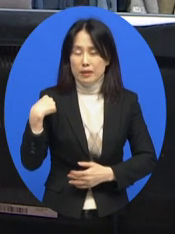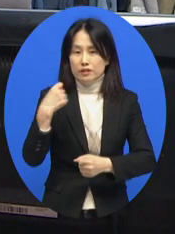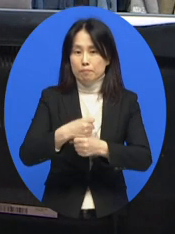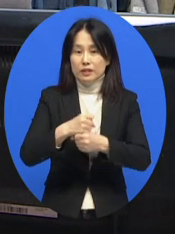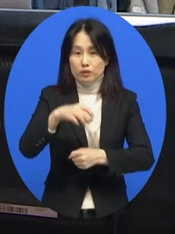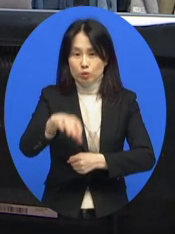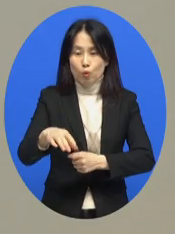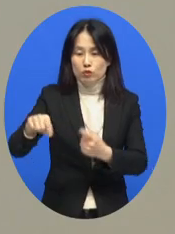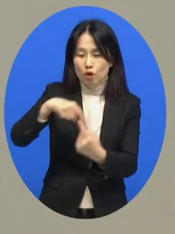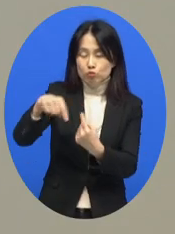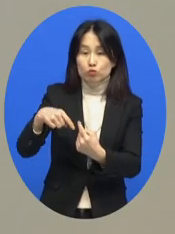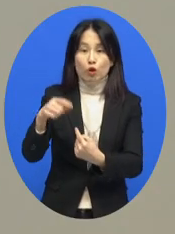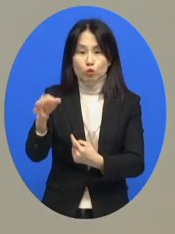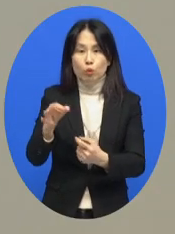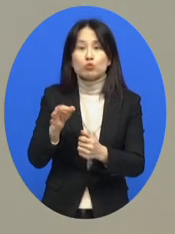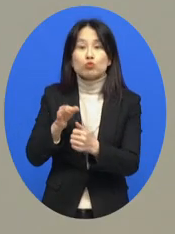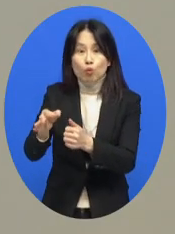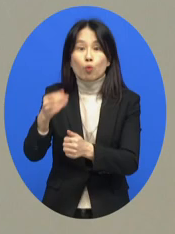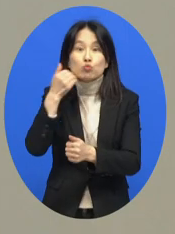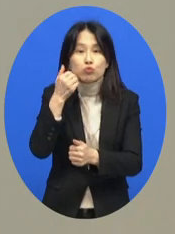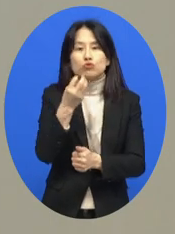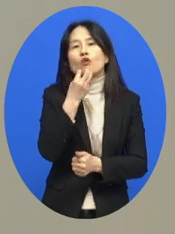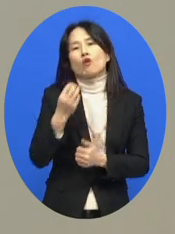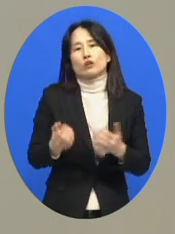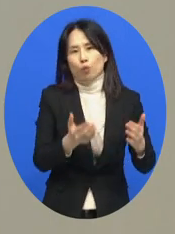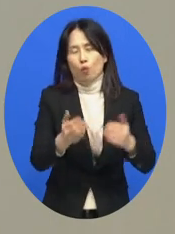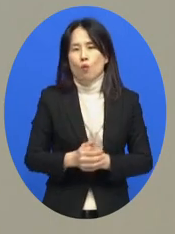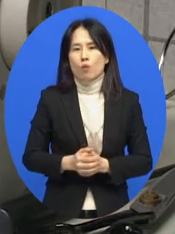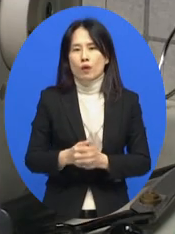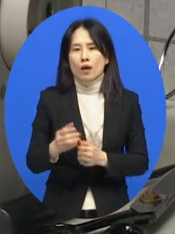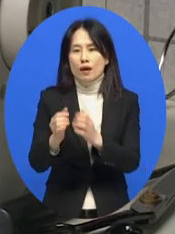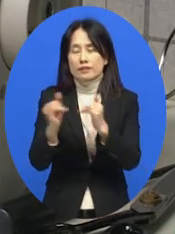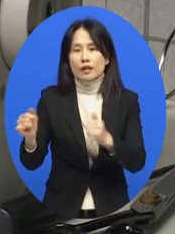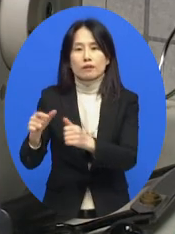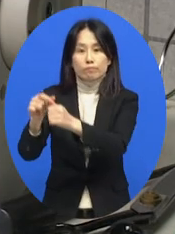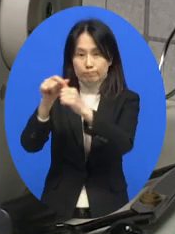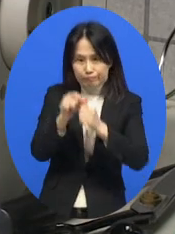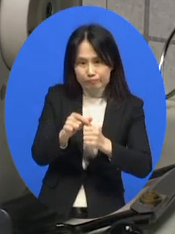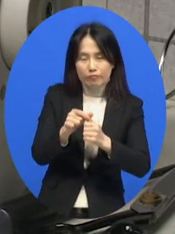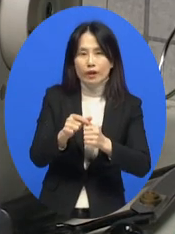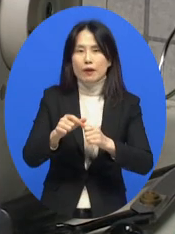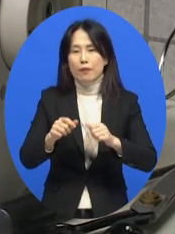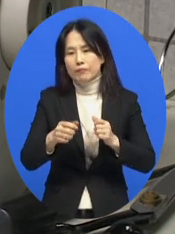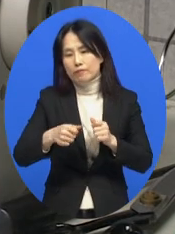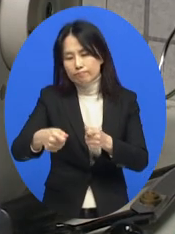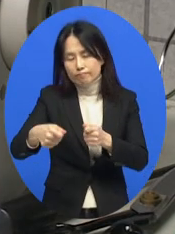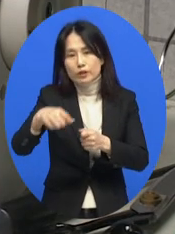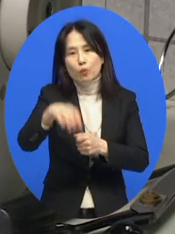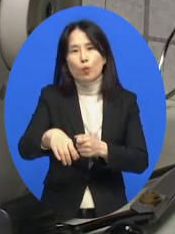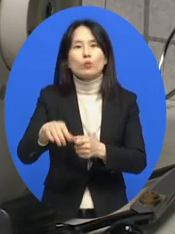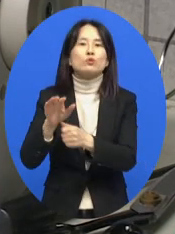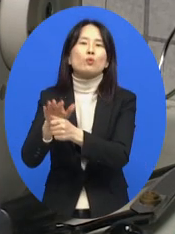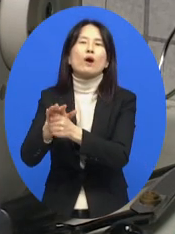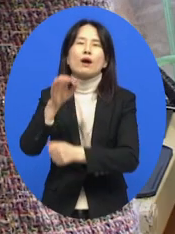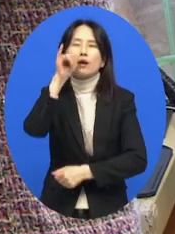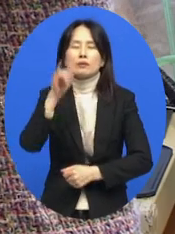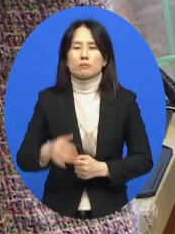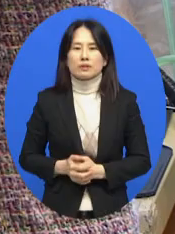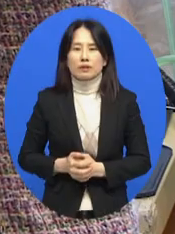경기 패션 창작 스튜디오 운영비를 지원해 패션 디자이너가 입주해 창작 활동을 할 수 있는 공간을 제공해왔습니다